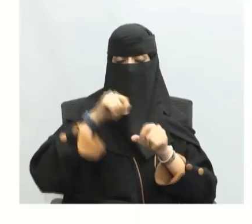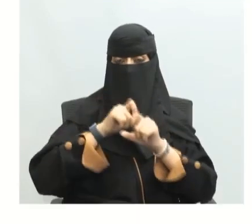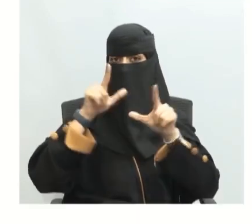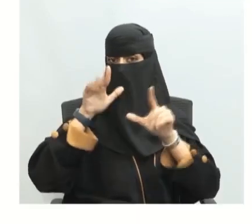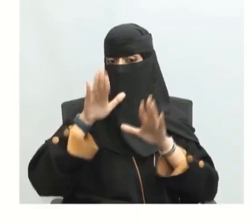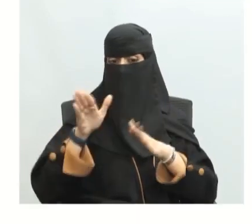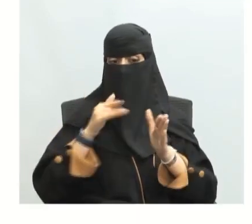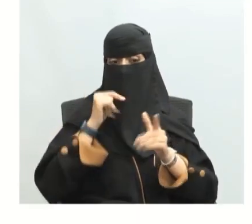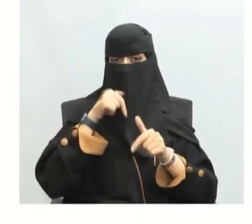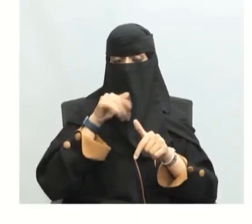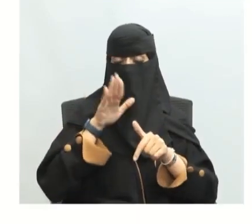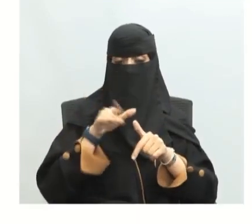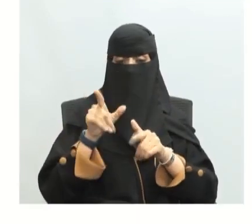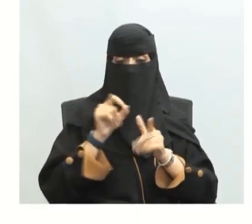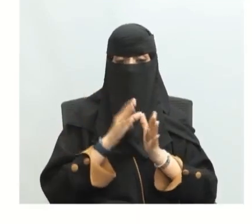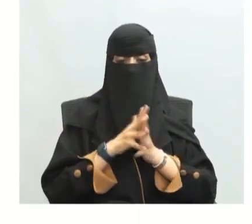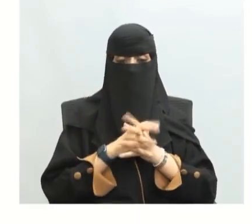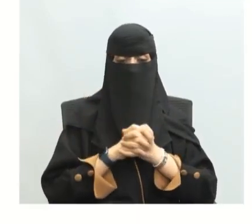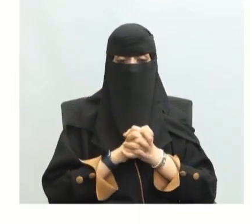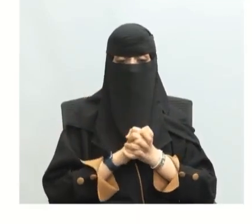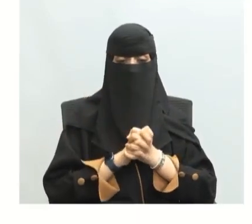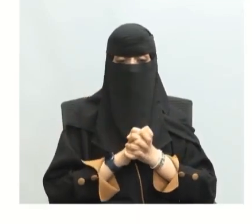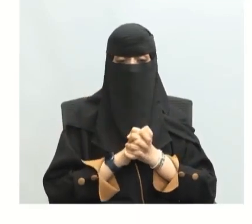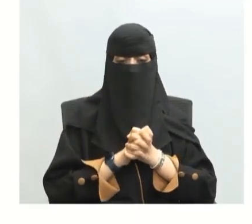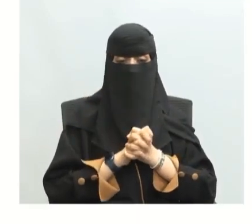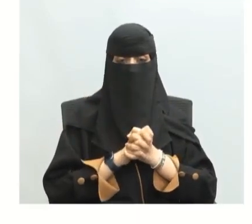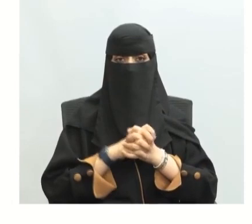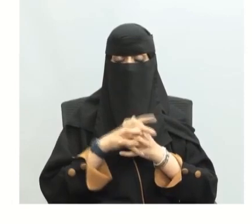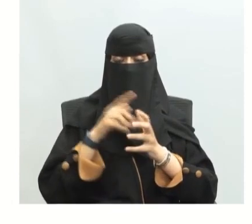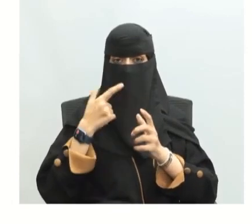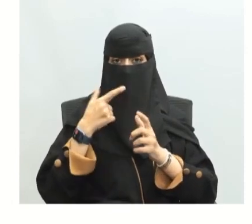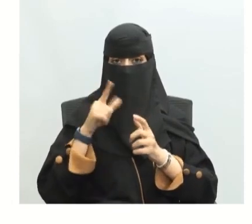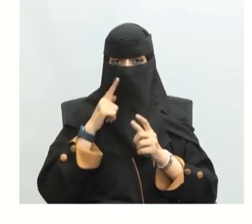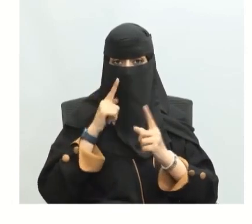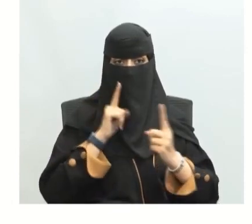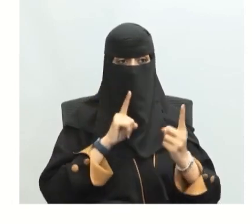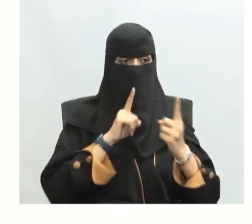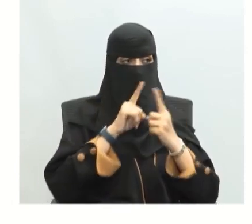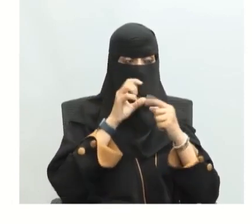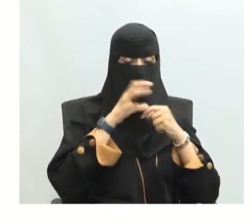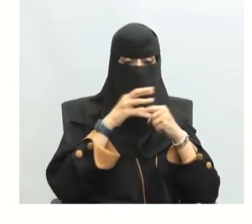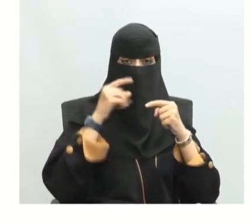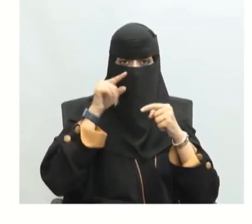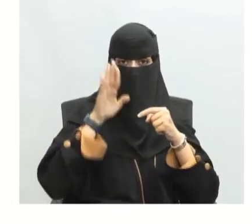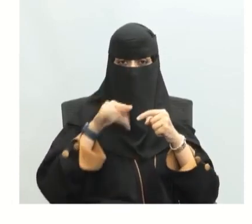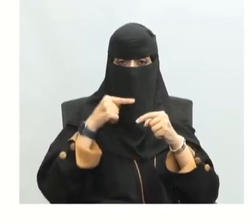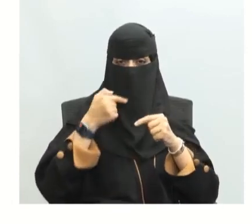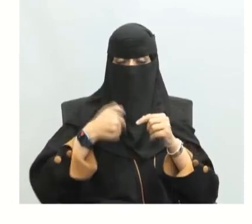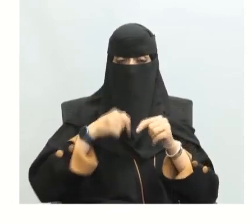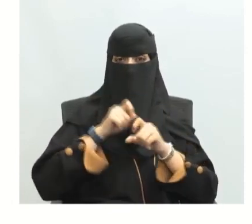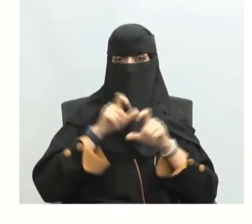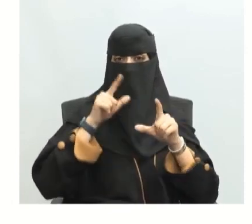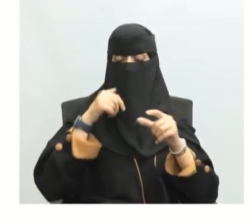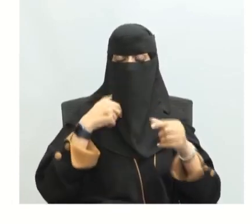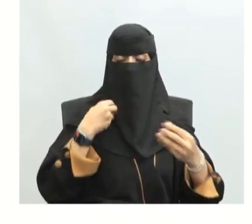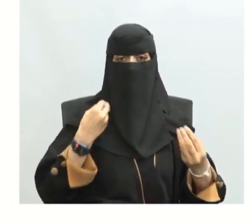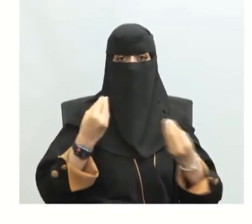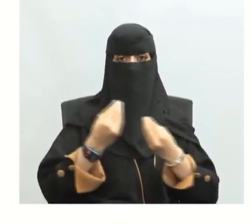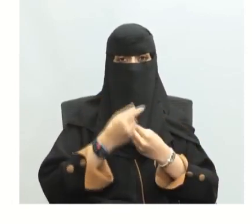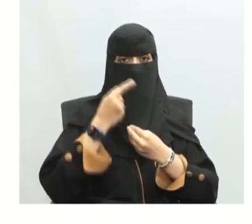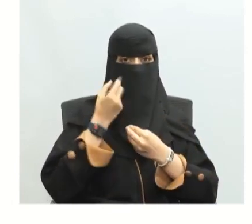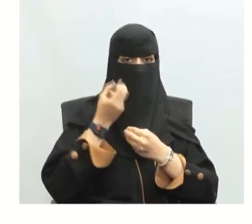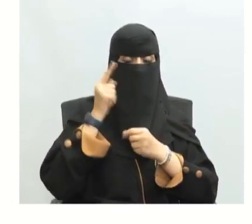لنا احسنتم تصحيح المواقف السلبيه التي تتضح بتبادل